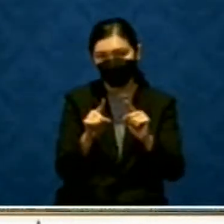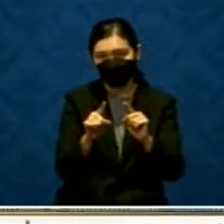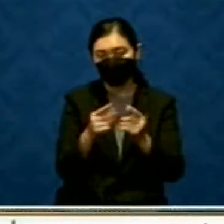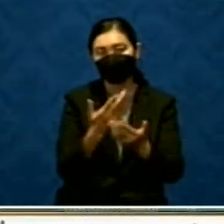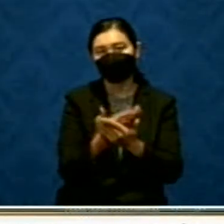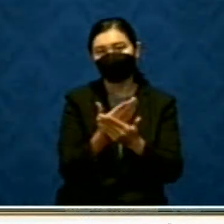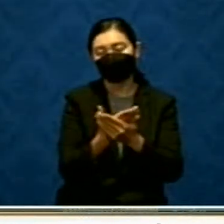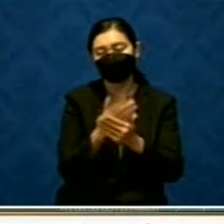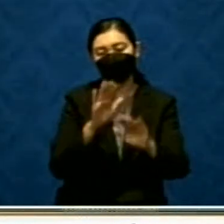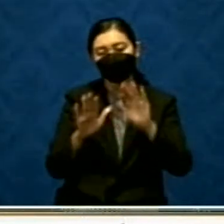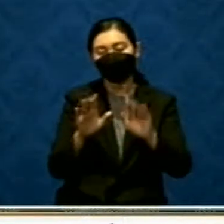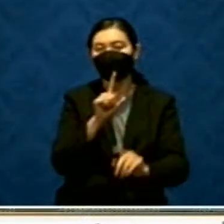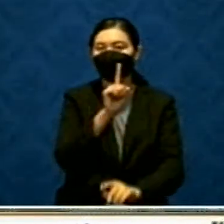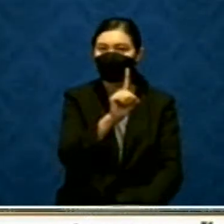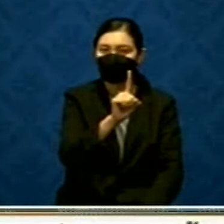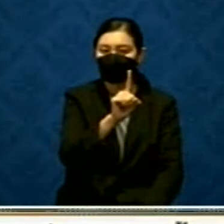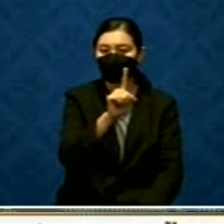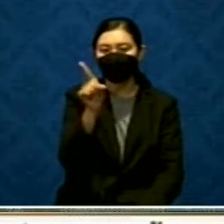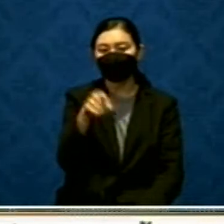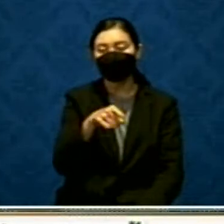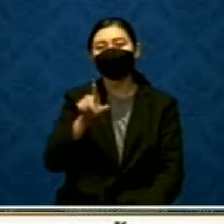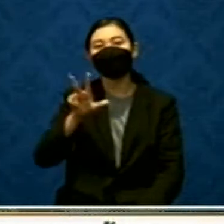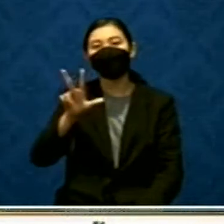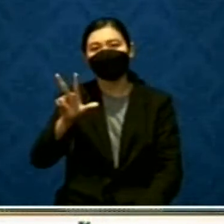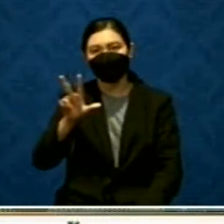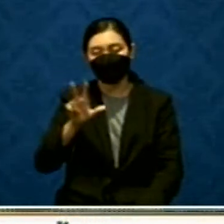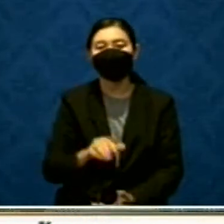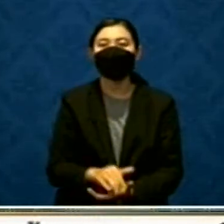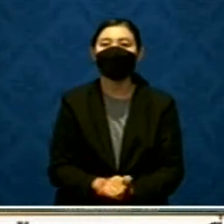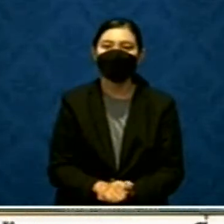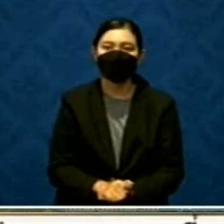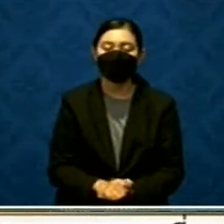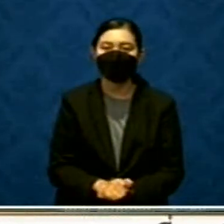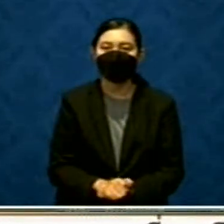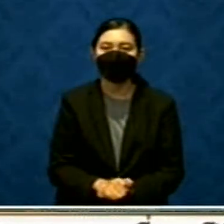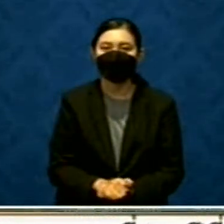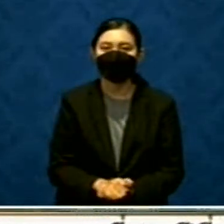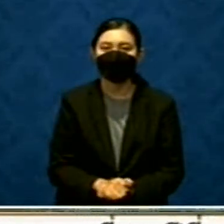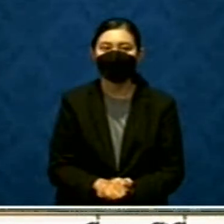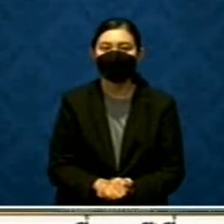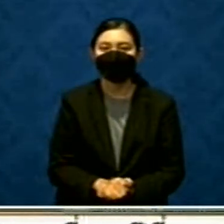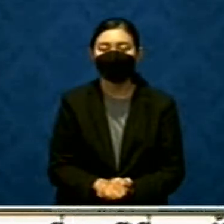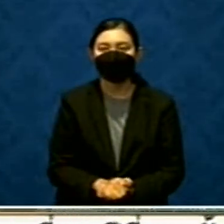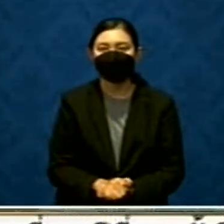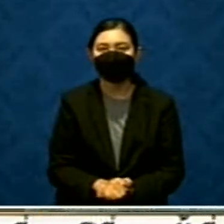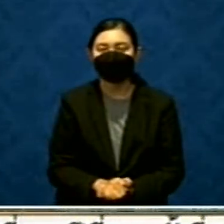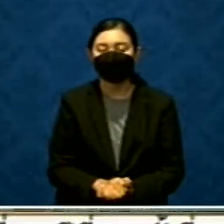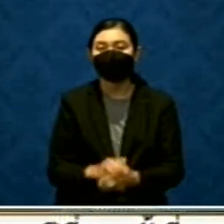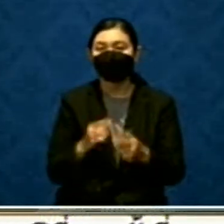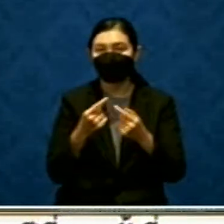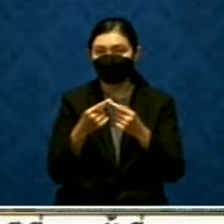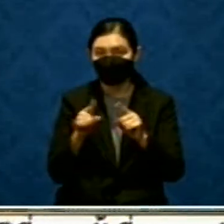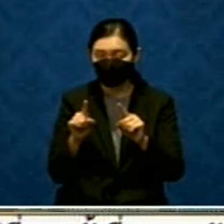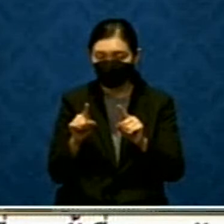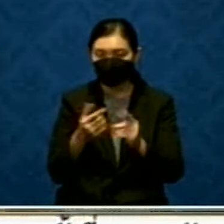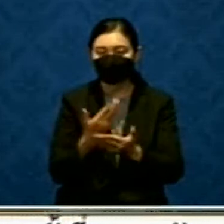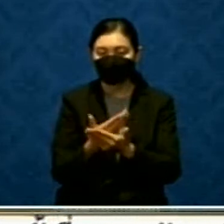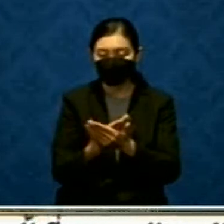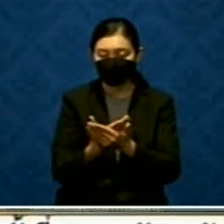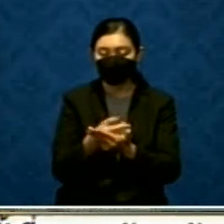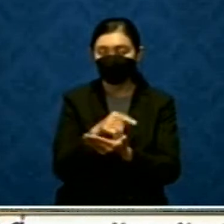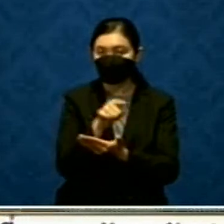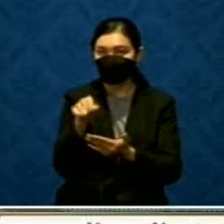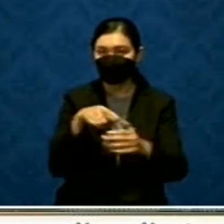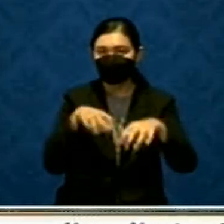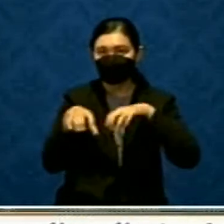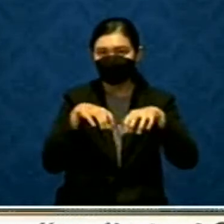3นะครับซึ่งสิ่งเหล่านี้เนี่ยนะครับก็ต้องเรียนว่ามันมีทั้งเรื่องของการจัดตั้งงบประมาณที่เป็นโคร